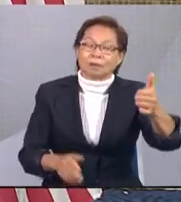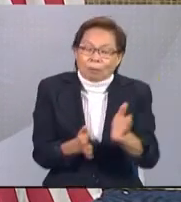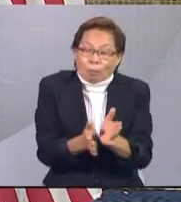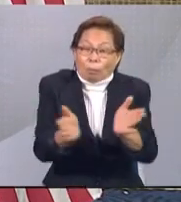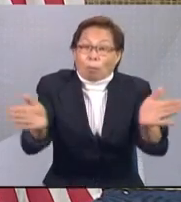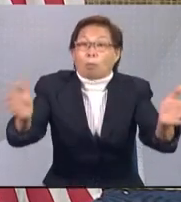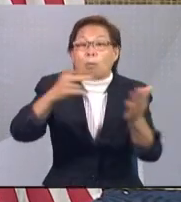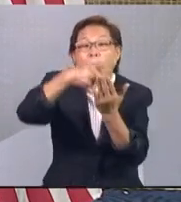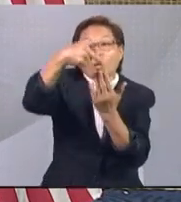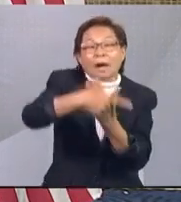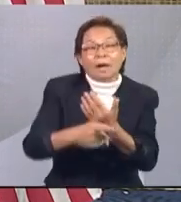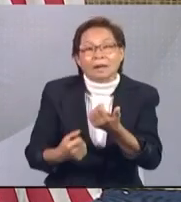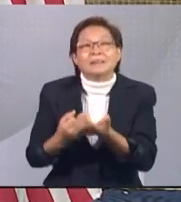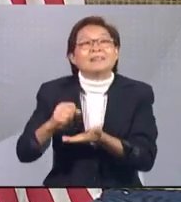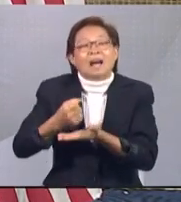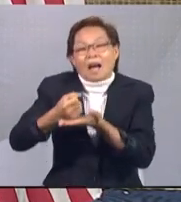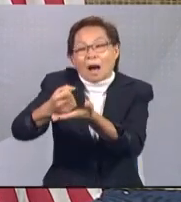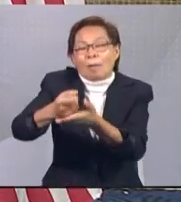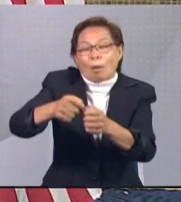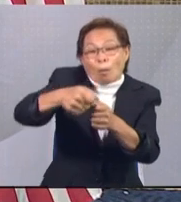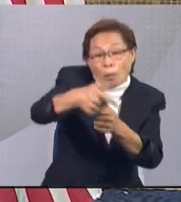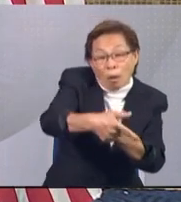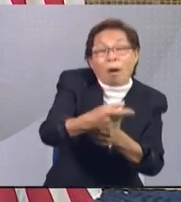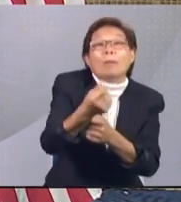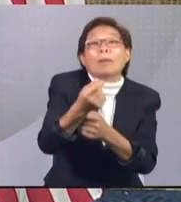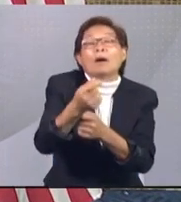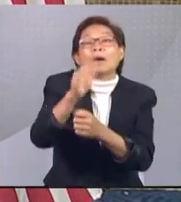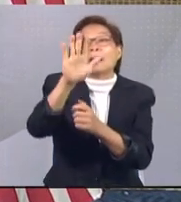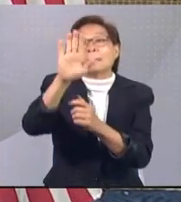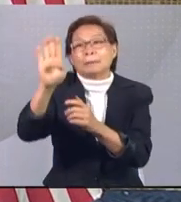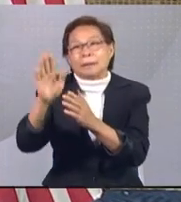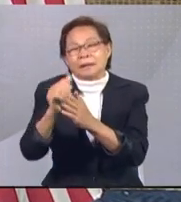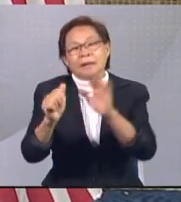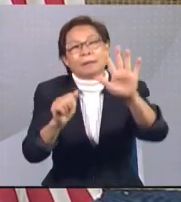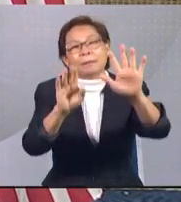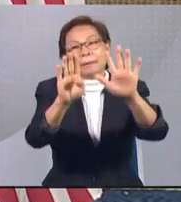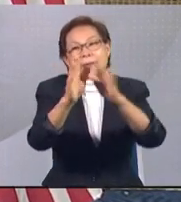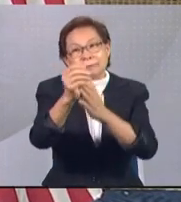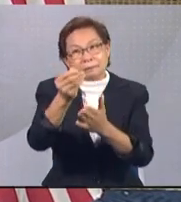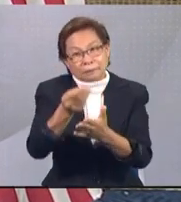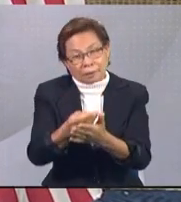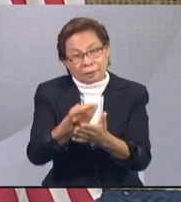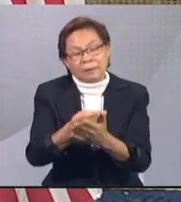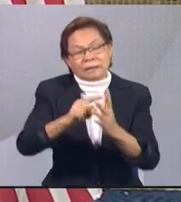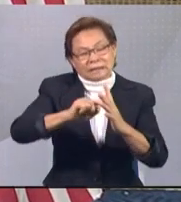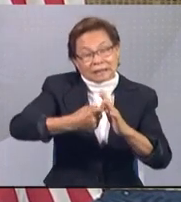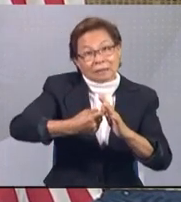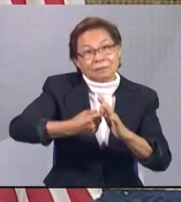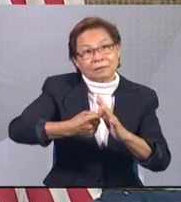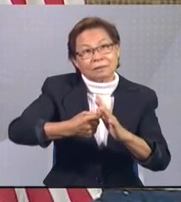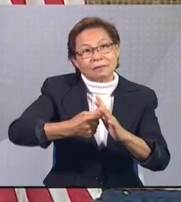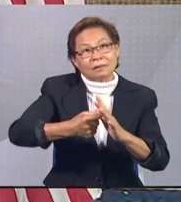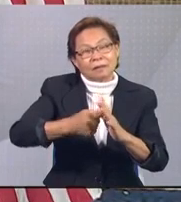Perluasan program subsidi upah yang bernilai RM5 bilion. Sejak diperkenalkan